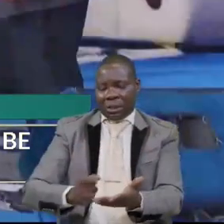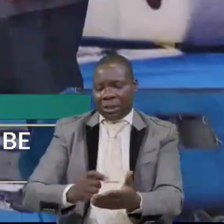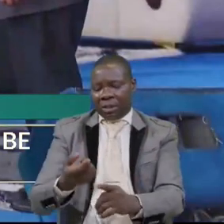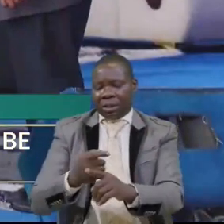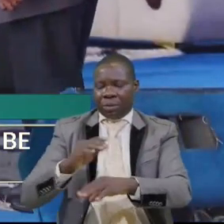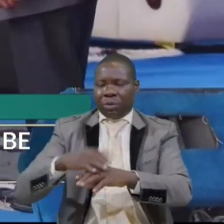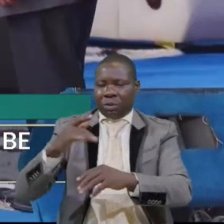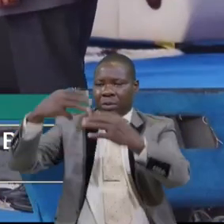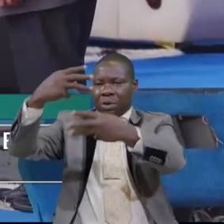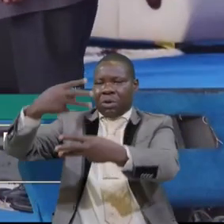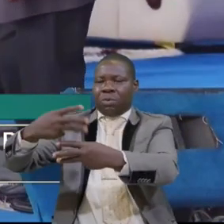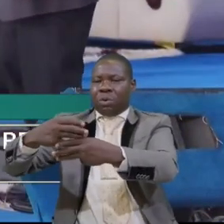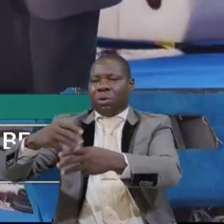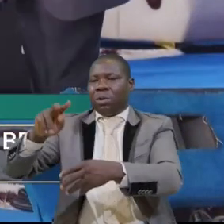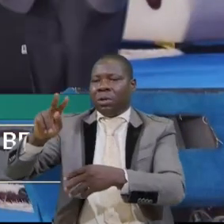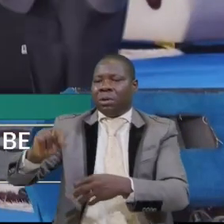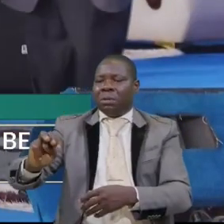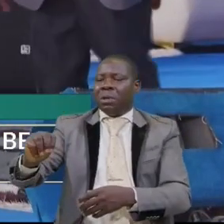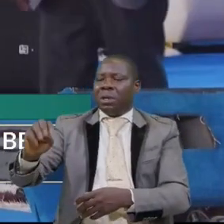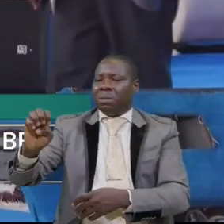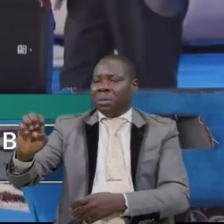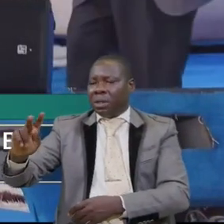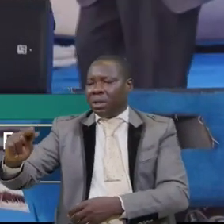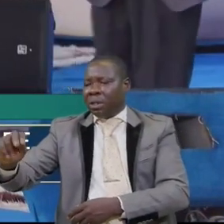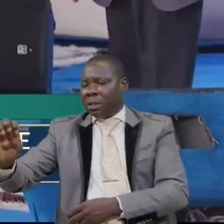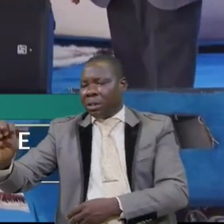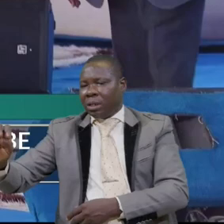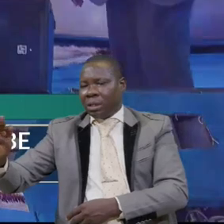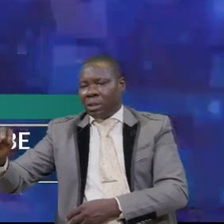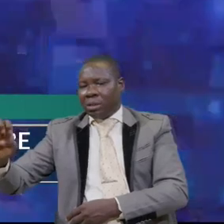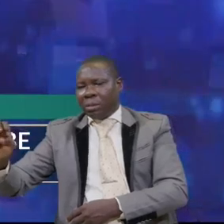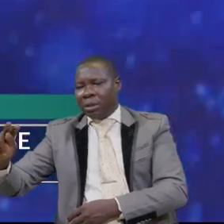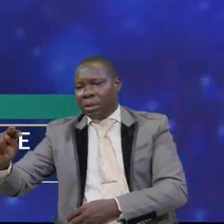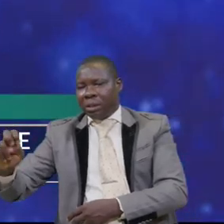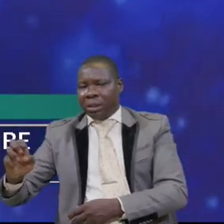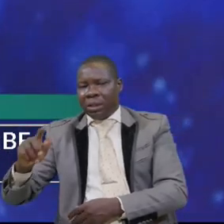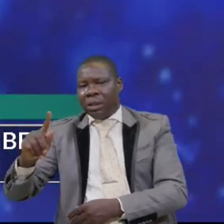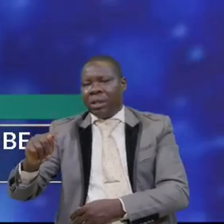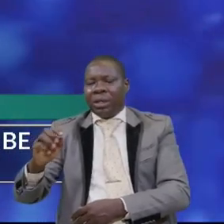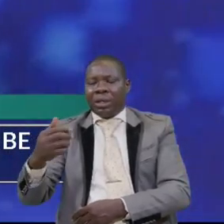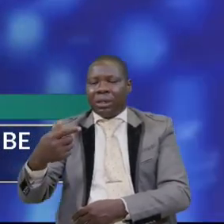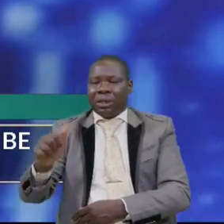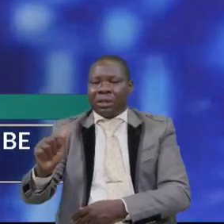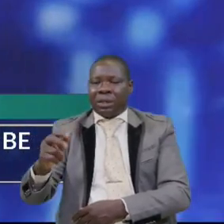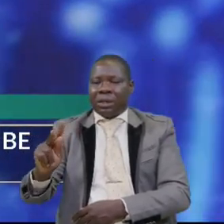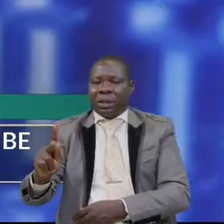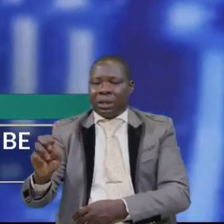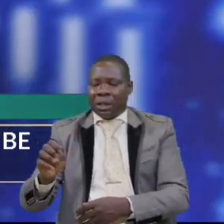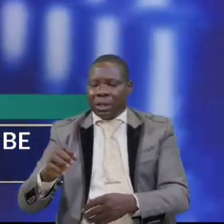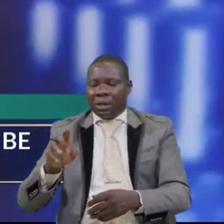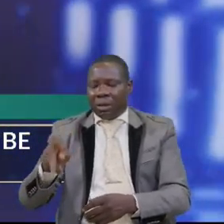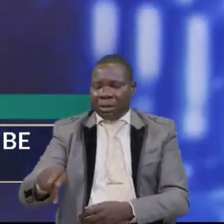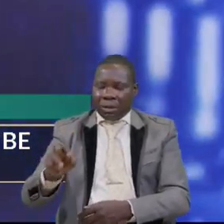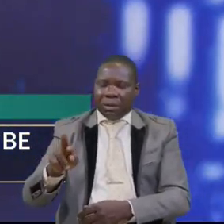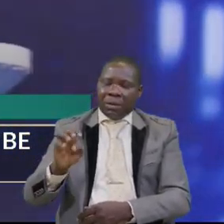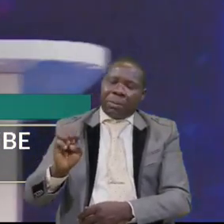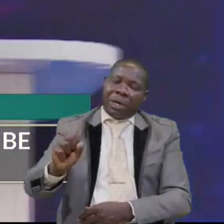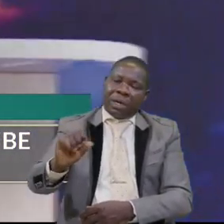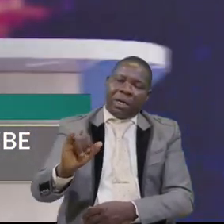mur. Mene, tekel, l'érissé. Et il a appelé Daniel, et Daniel est